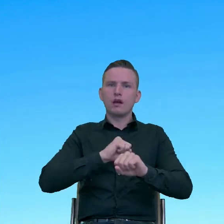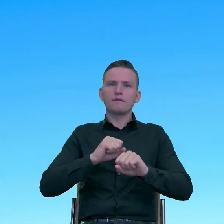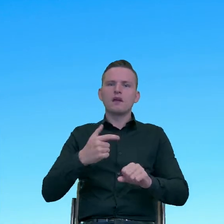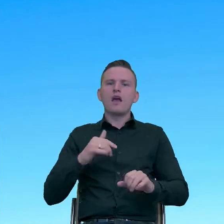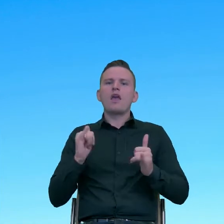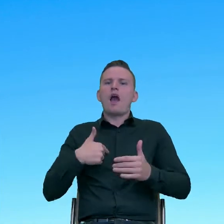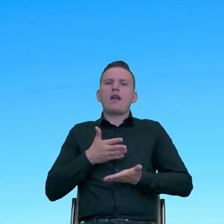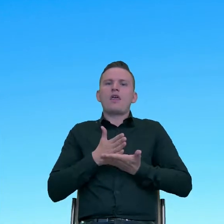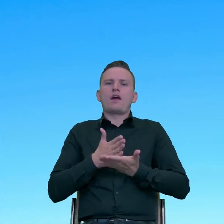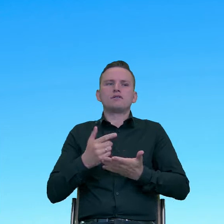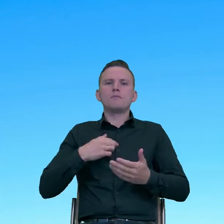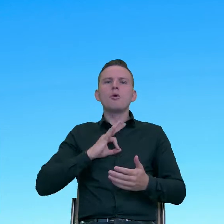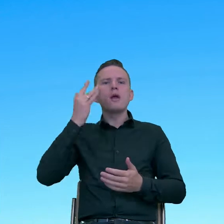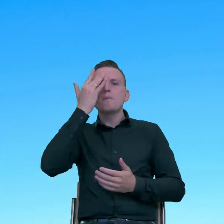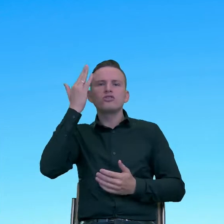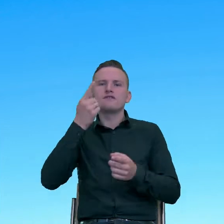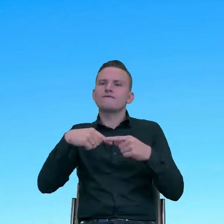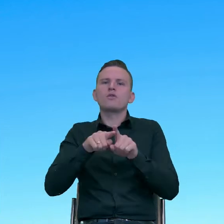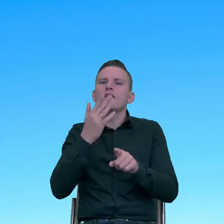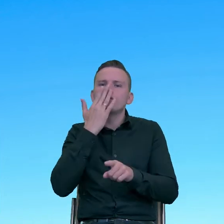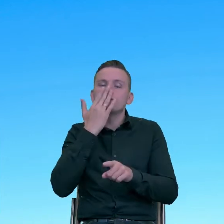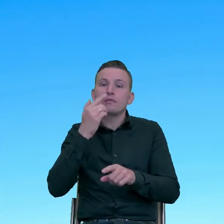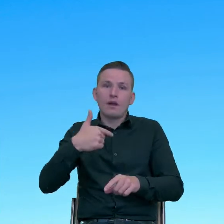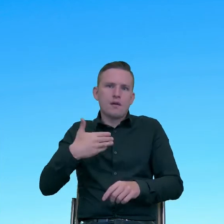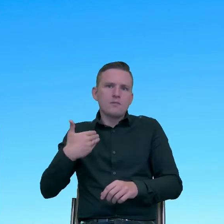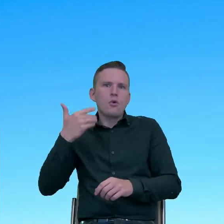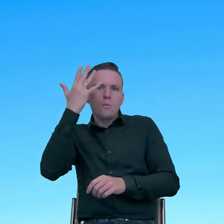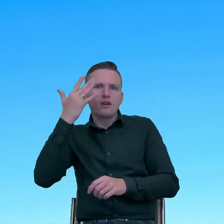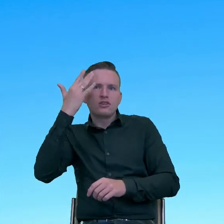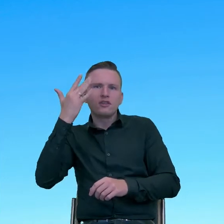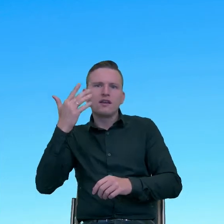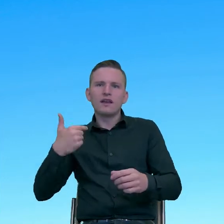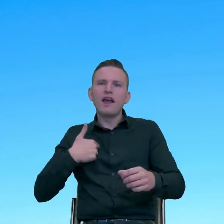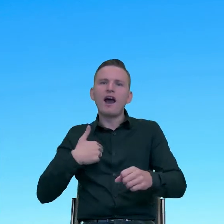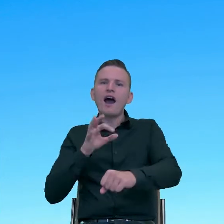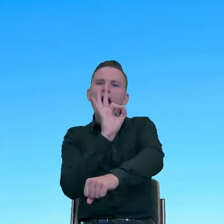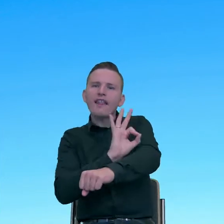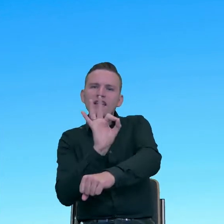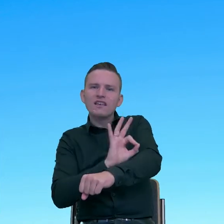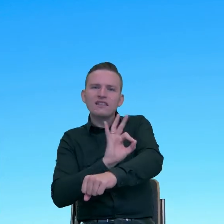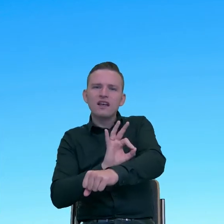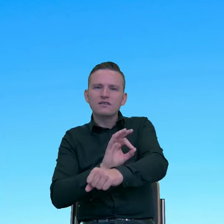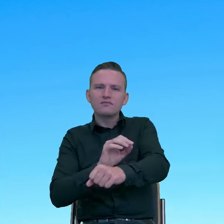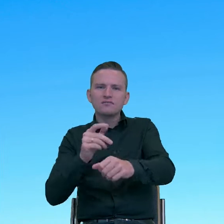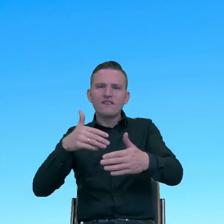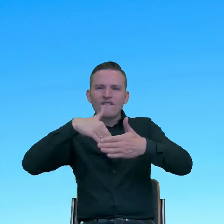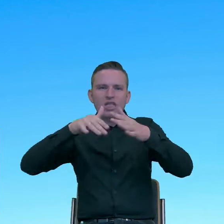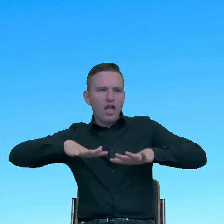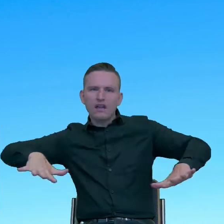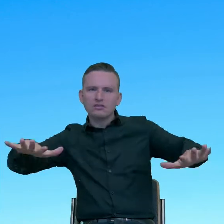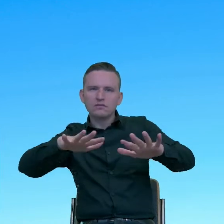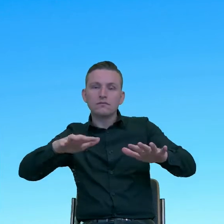dąży do spełniania marzeń. A moim marzeniem było to właśnie, żeby zostać architektem wnętrz i żeby mieć swoją wystawę w Nowym Jorku. Faktycznie ten